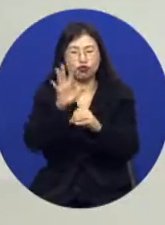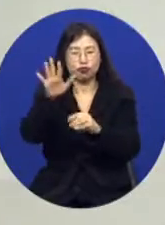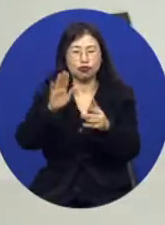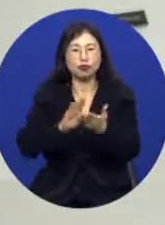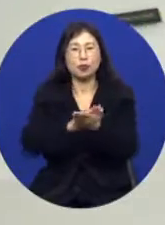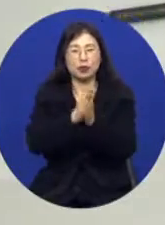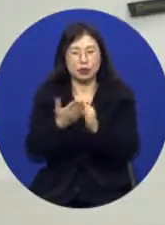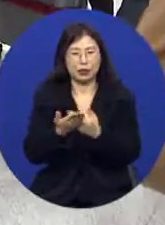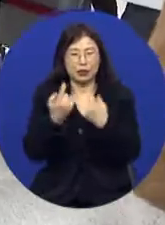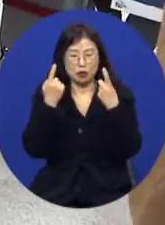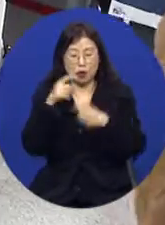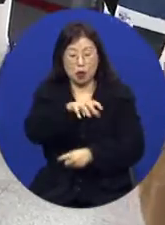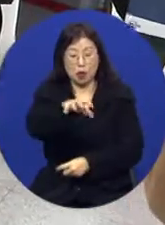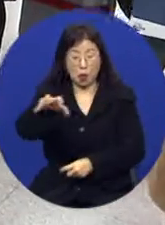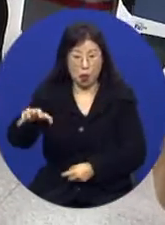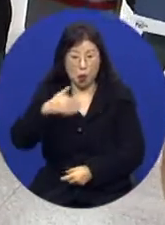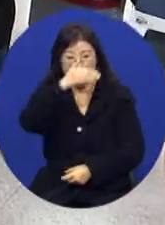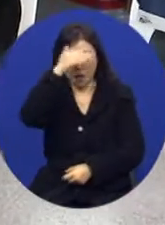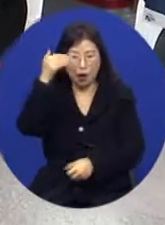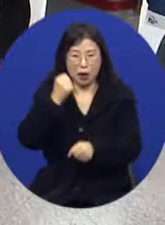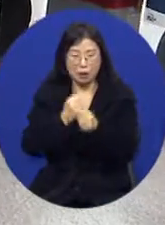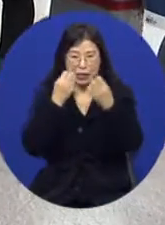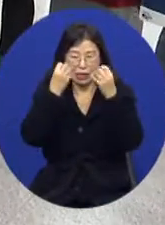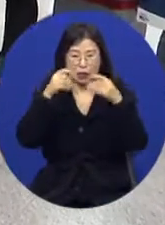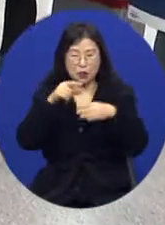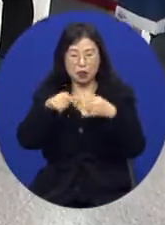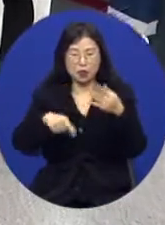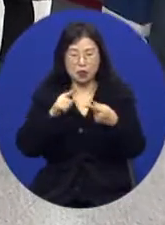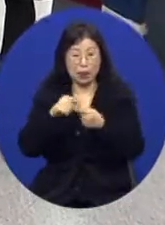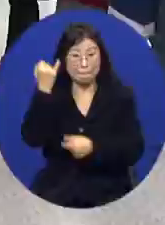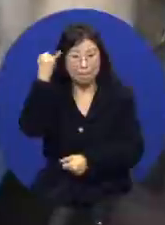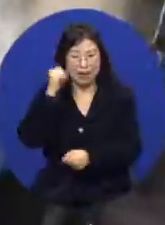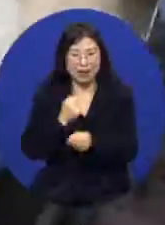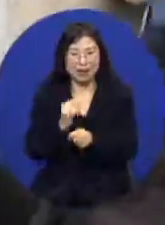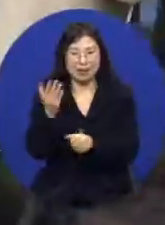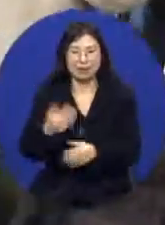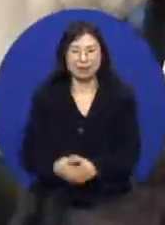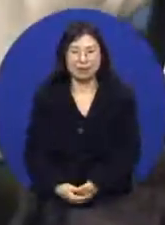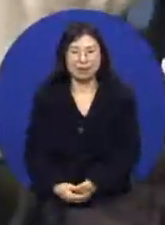달라진 제주 관광지 등을 돌아보며 새로운 여행 상품을 구성할 예정입니다.